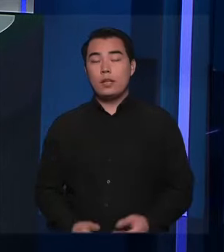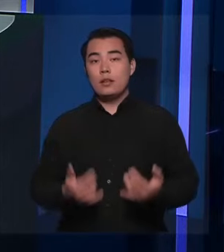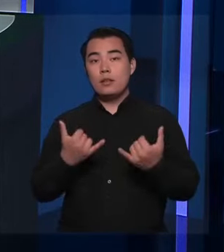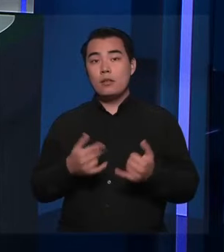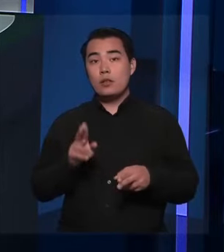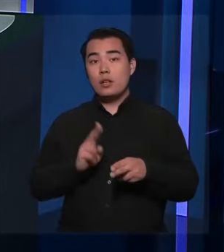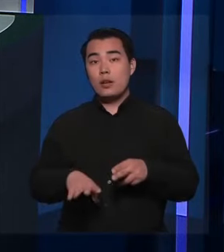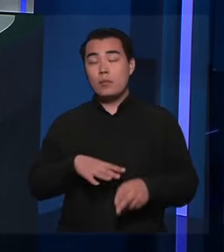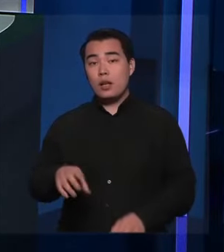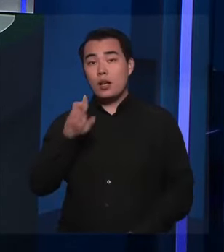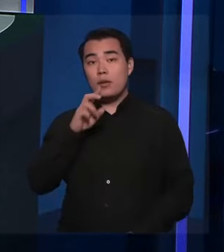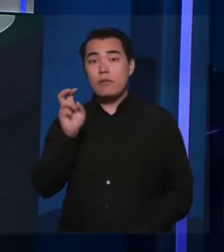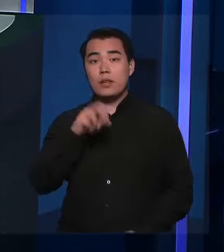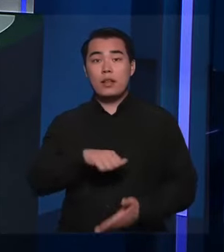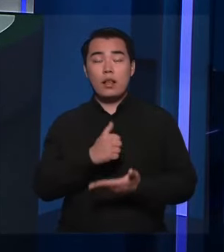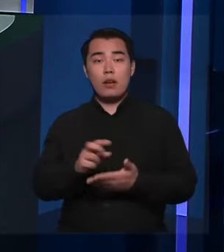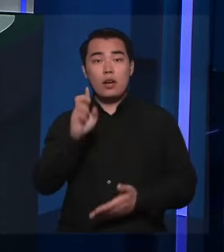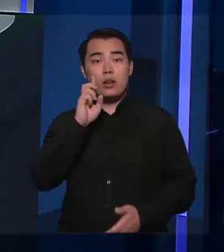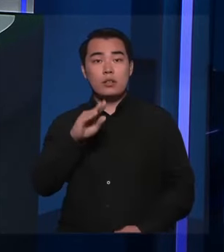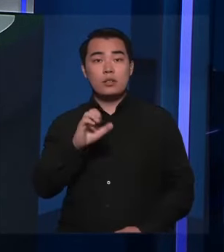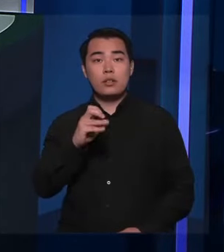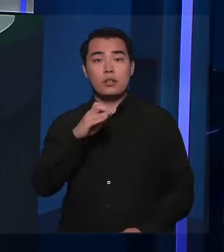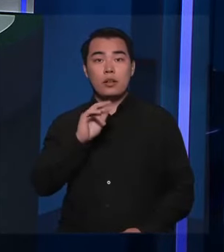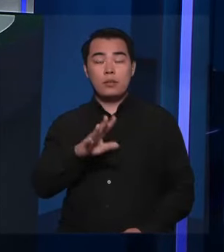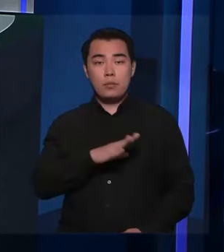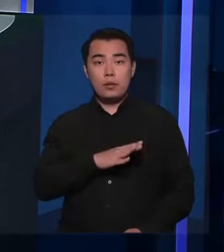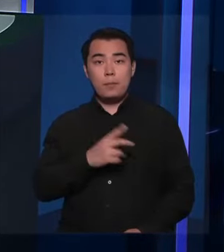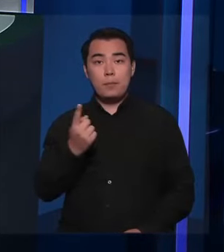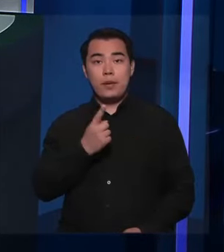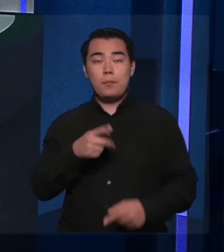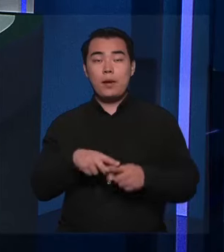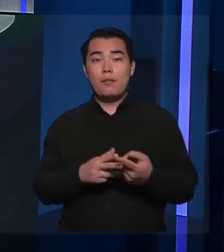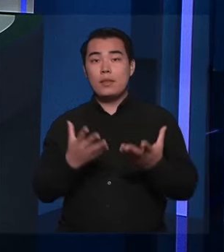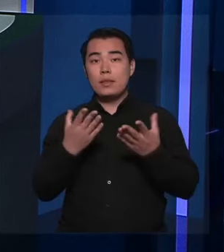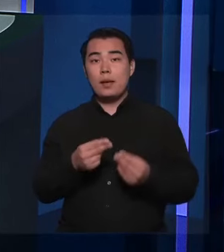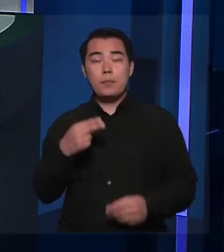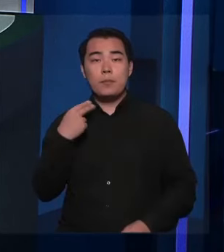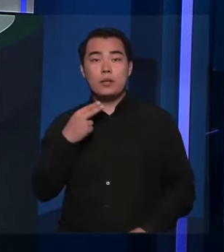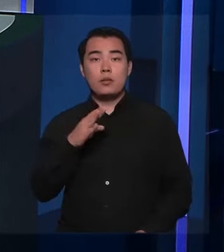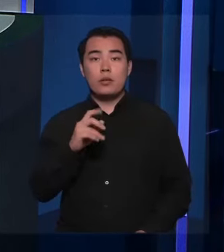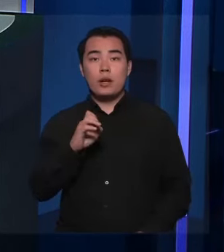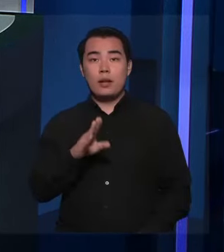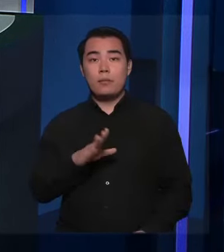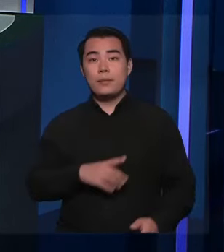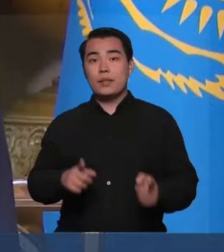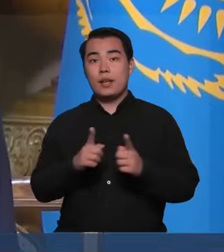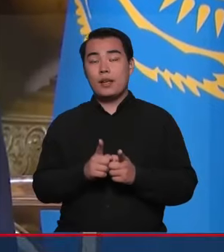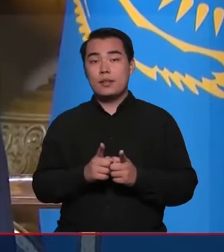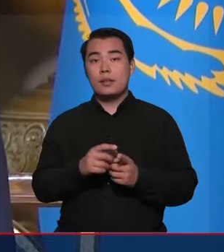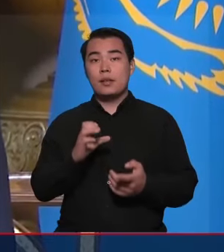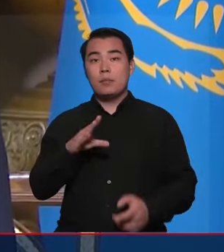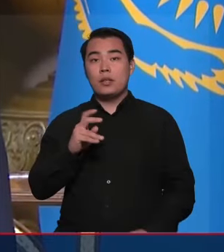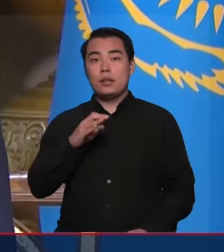Сегодня завершился государственный визит главы государства в Таджикистан. В первой половине дня президент Касым-Жомарт Токаев встретился